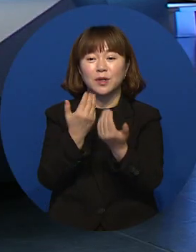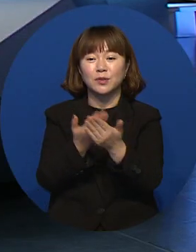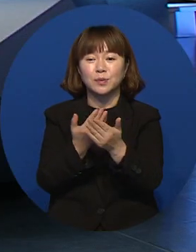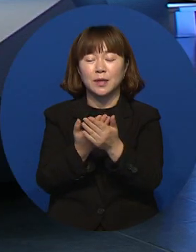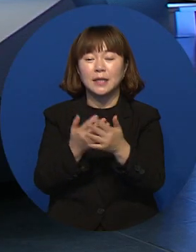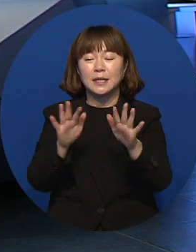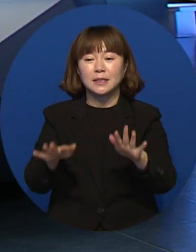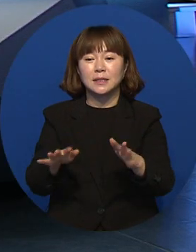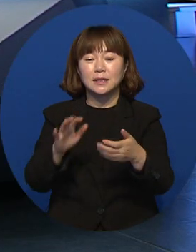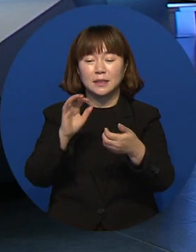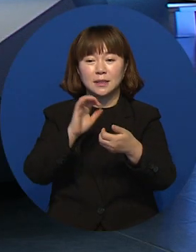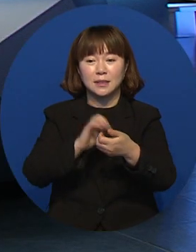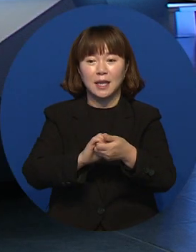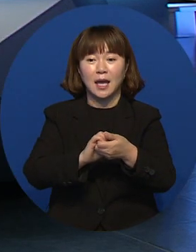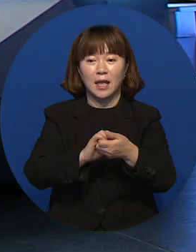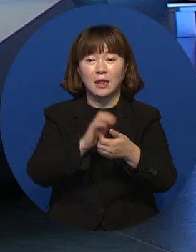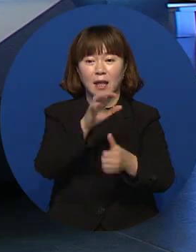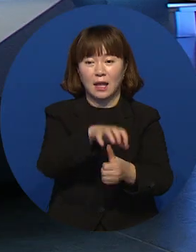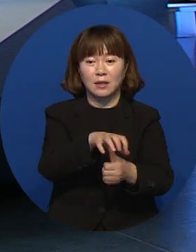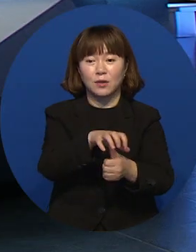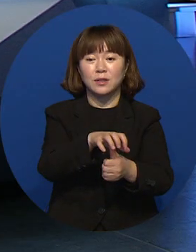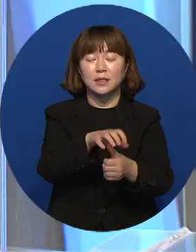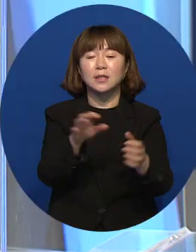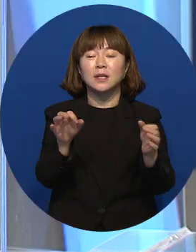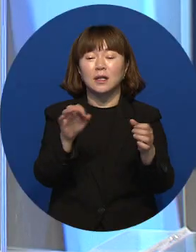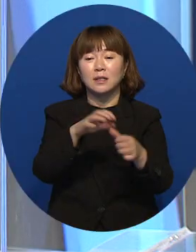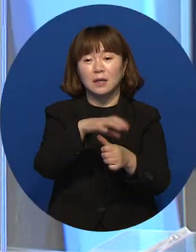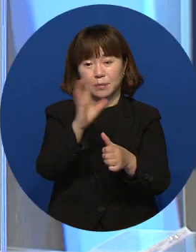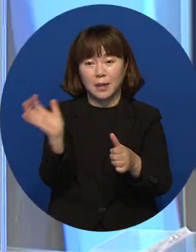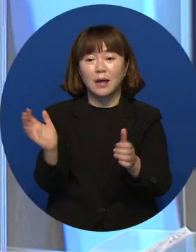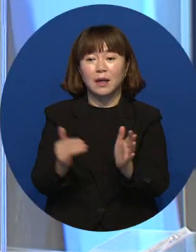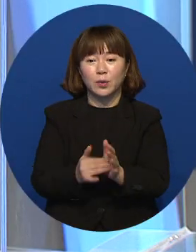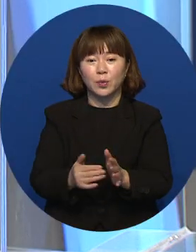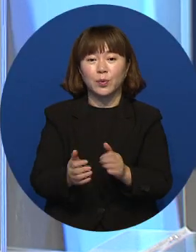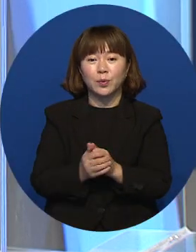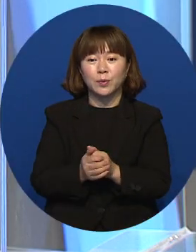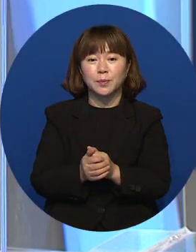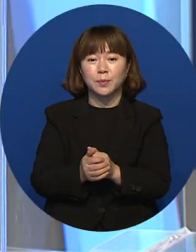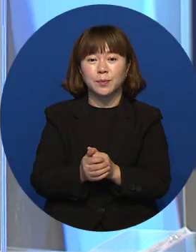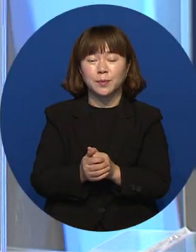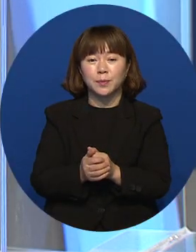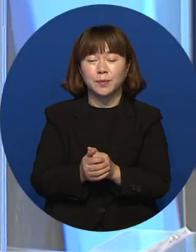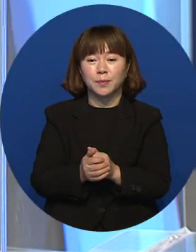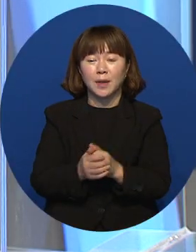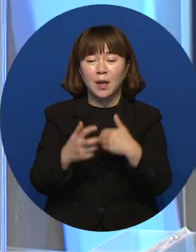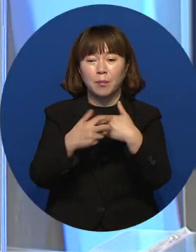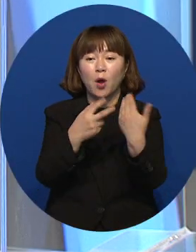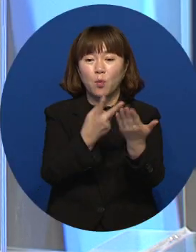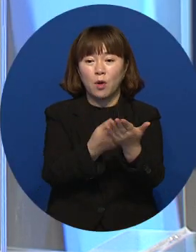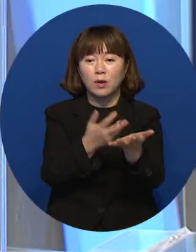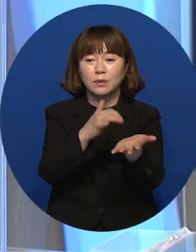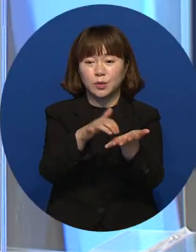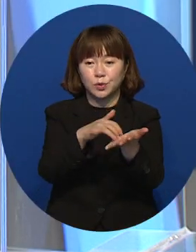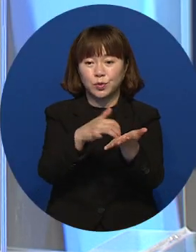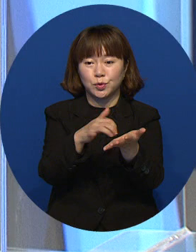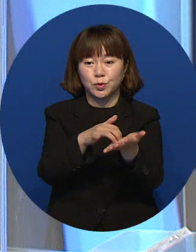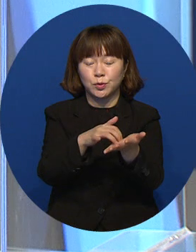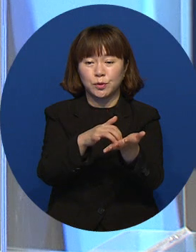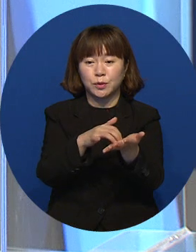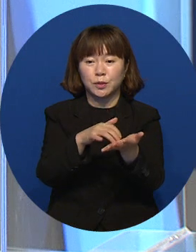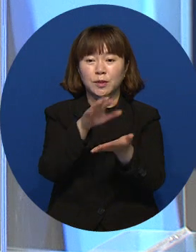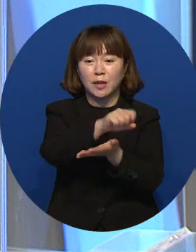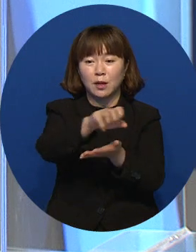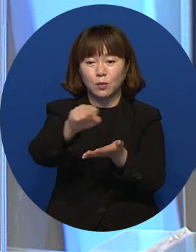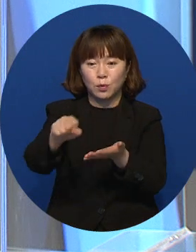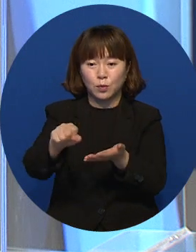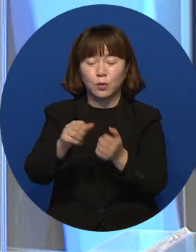사라졌고 예 좀 중요한 것은 아까 의사 표장 님께서 말씀하신대로 병장 썰을 얼마나 많이 갖춰 가지고 중 중